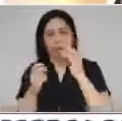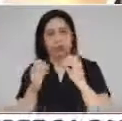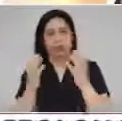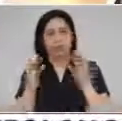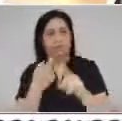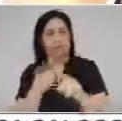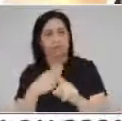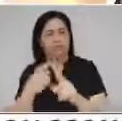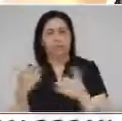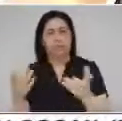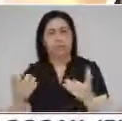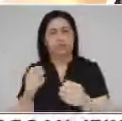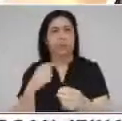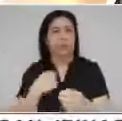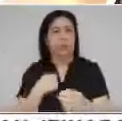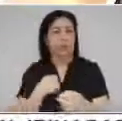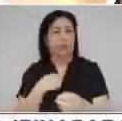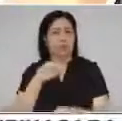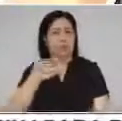totoo lang,